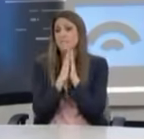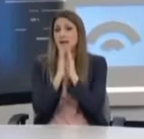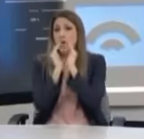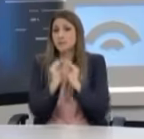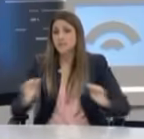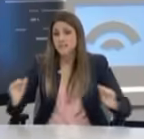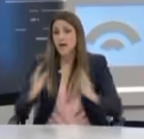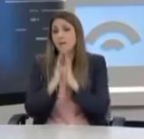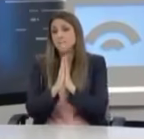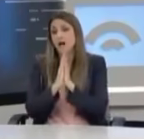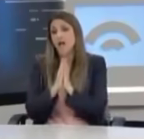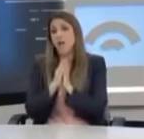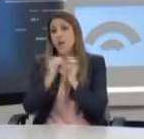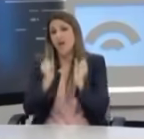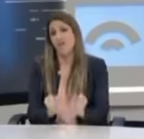Καθίστε.